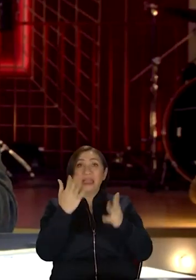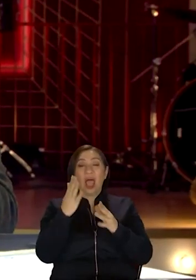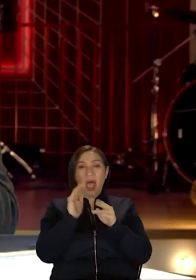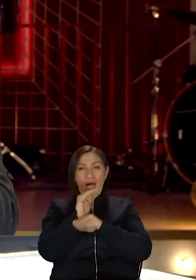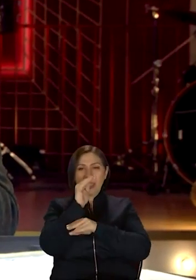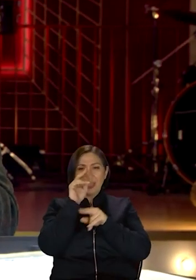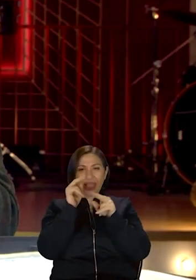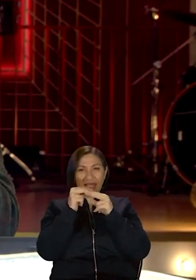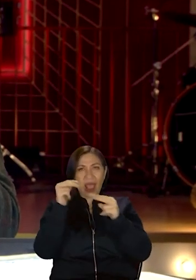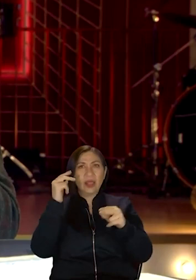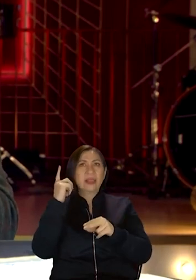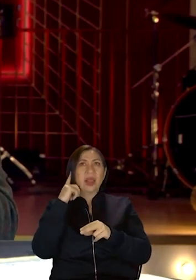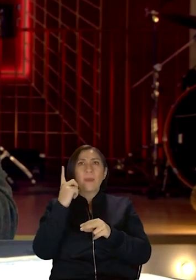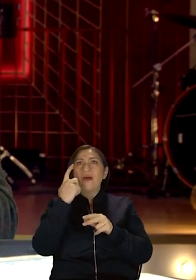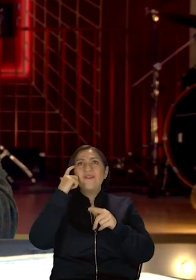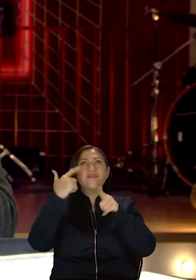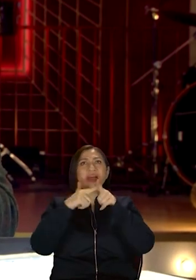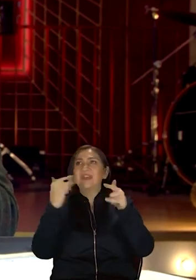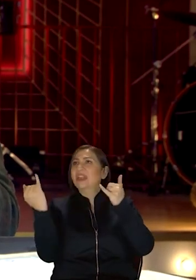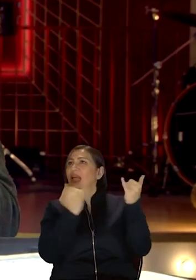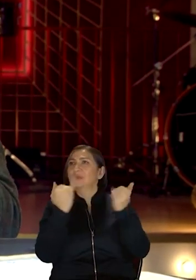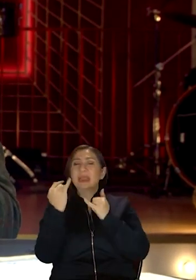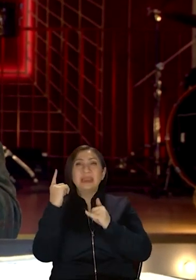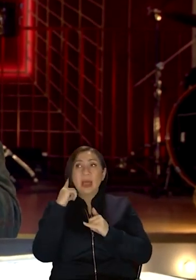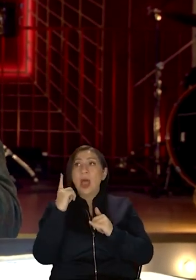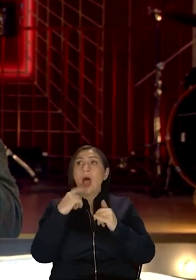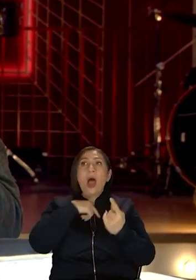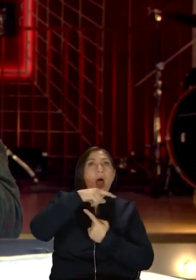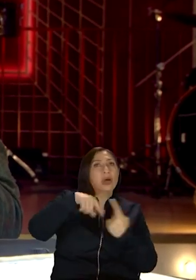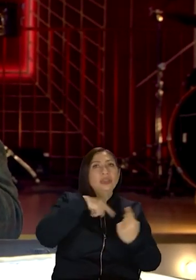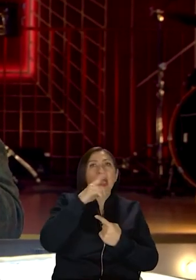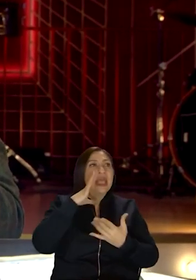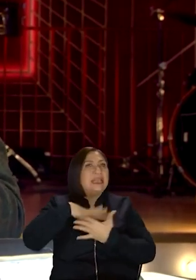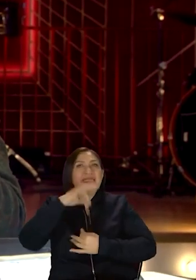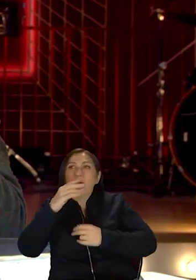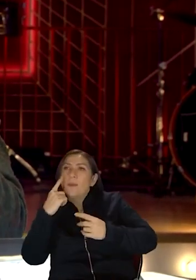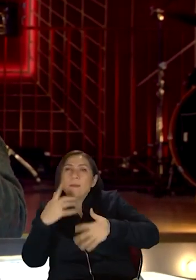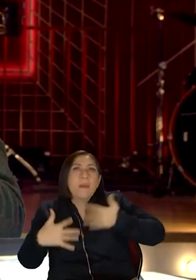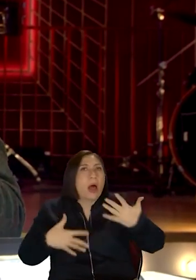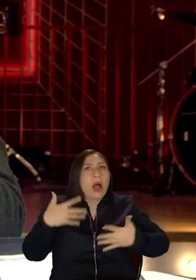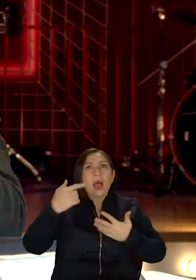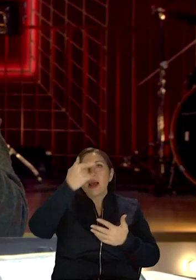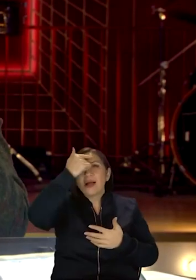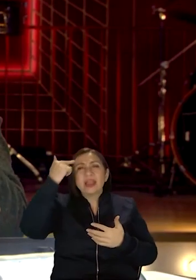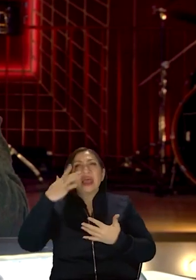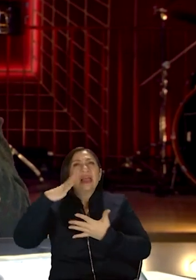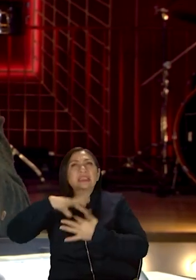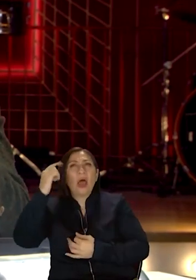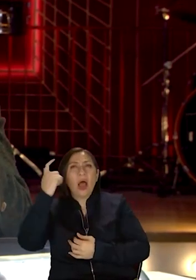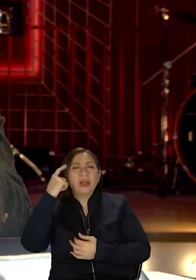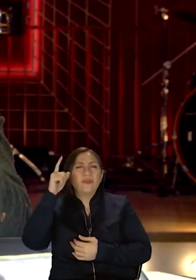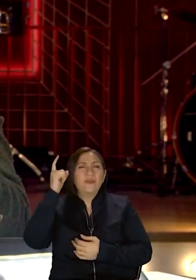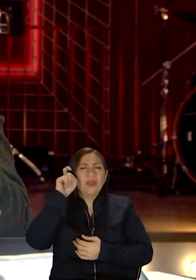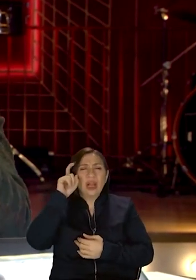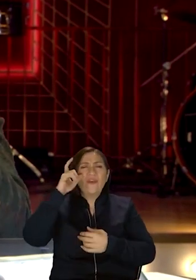hayat hikayeleri dinlemek, felsefe tartışmaları dinlemek ve arayışları, insanın arayışı, insanın kaderi, insanın aklı,